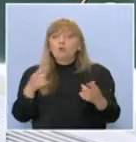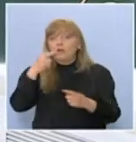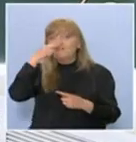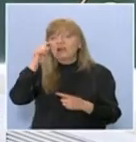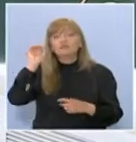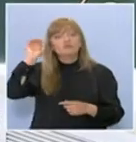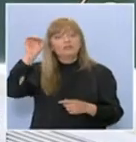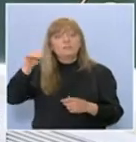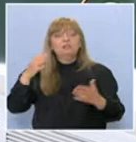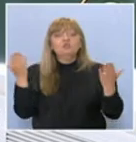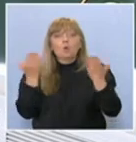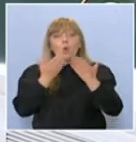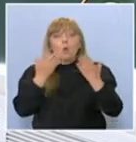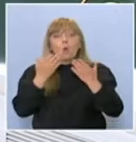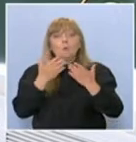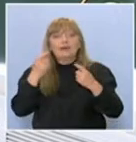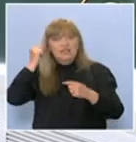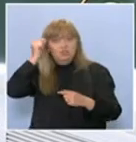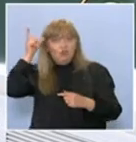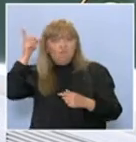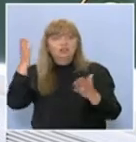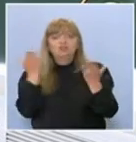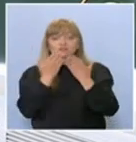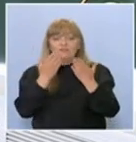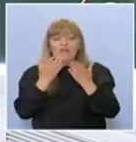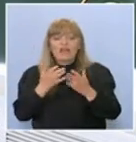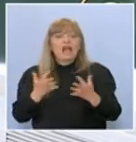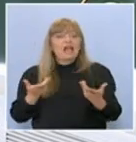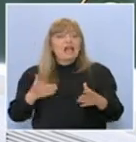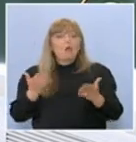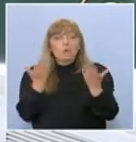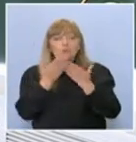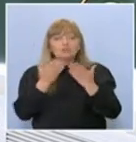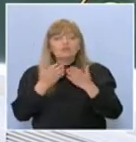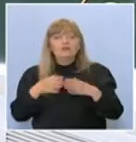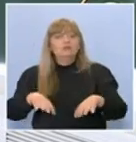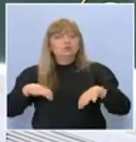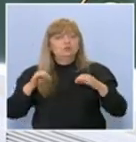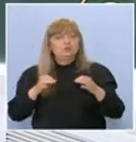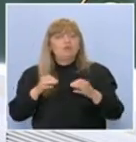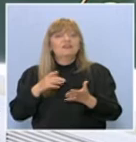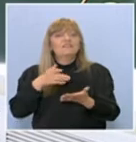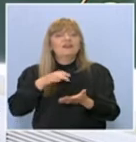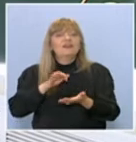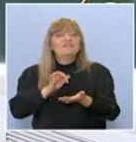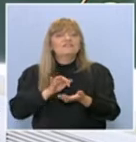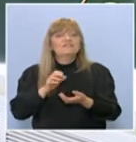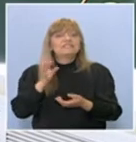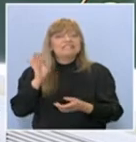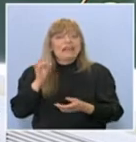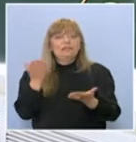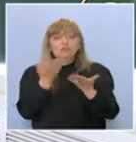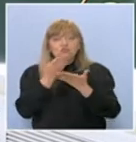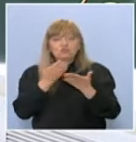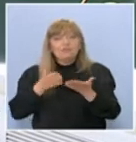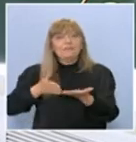как образованието и подготовката, започвайки от средното училище, минавайки през университета, може да